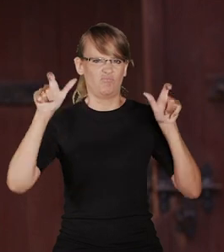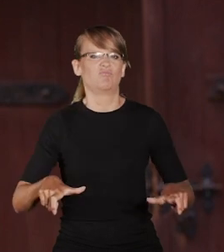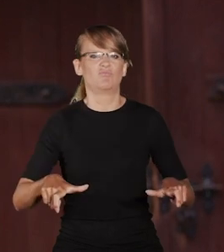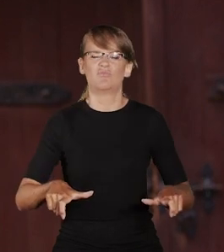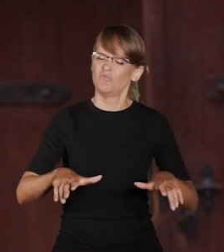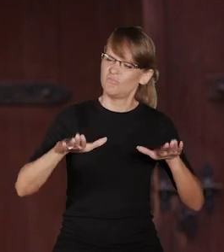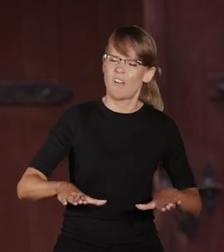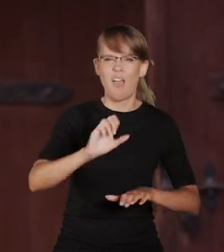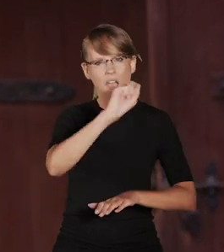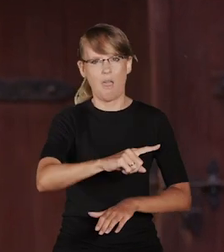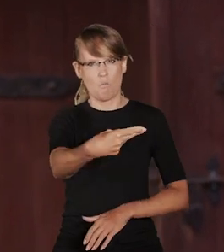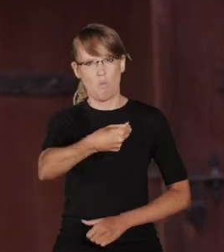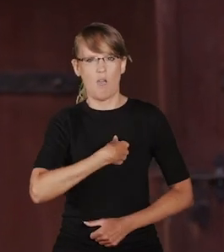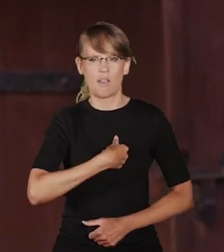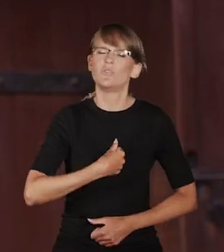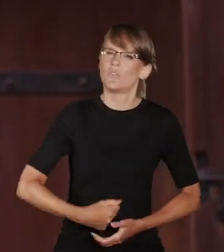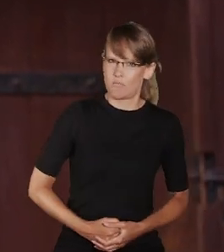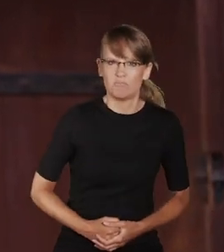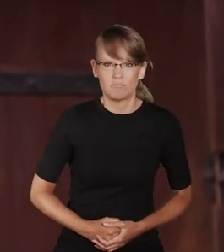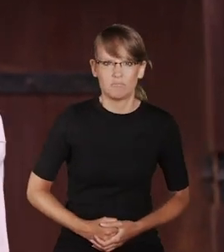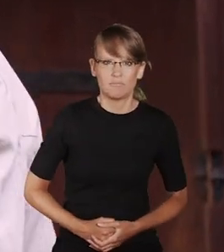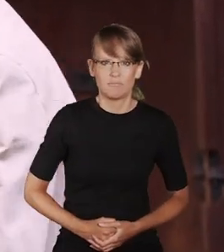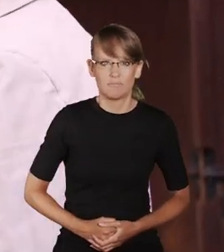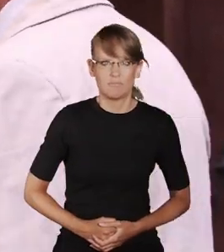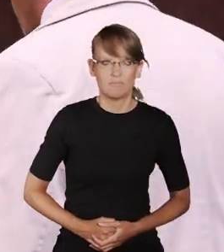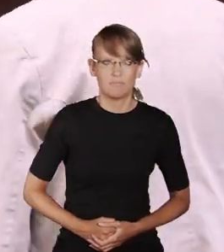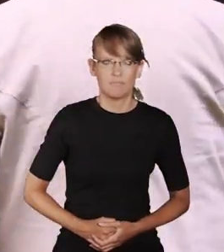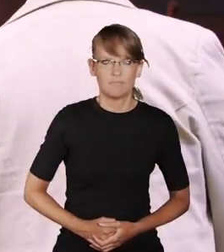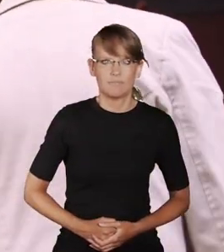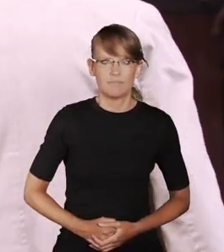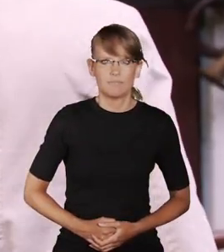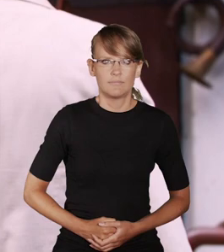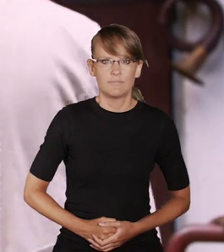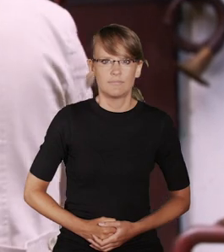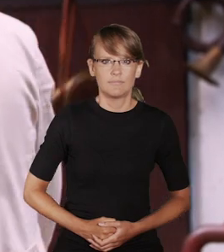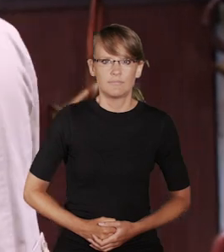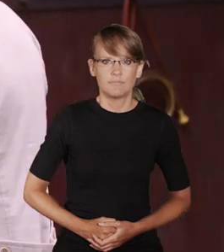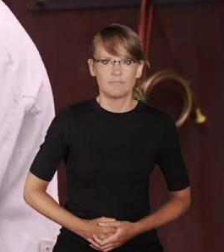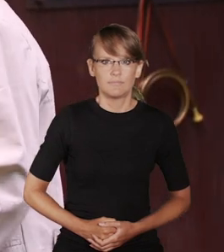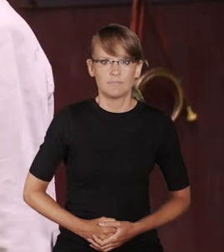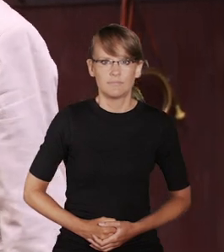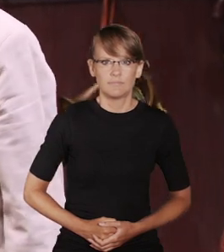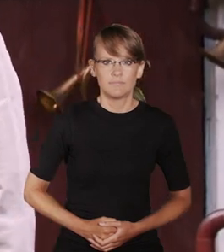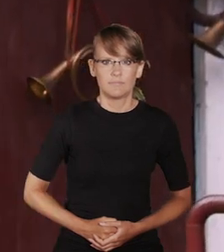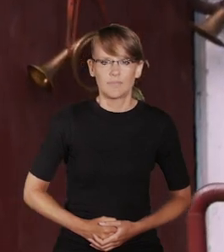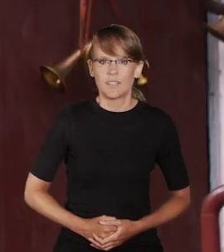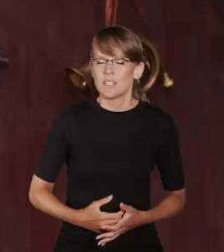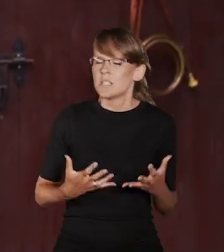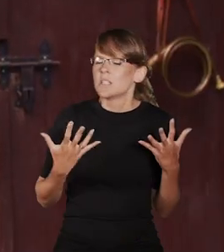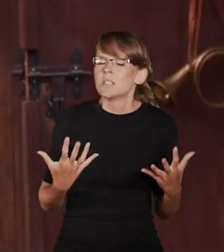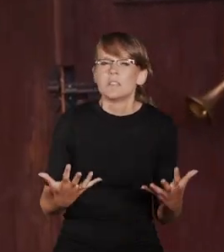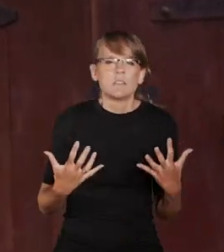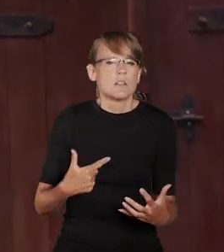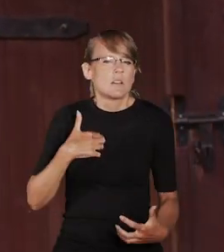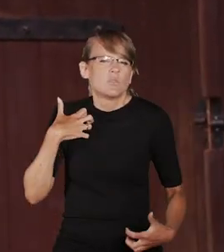Ale poznacie wy mnie. Aż nie dam sobie w kaszę dmuchać. Tak. Zostanę tu i